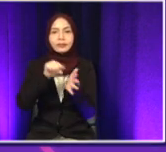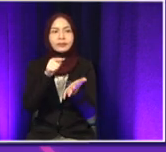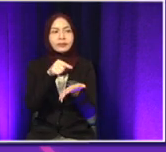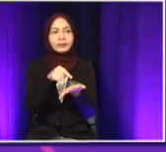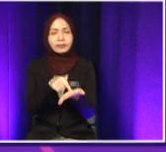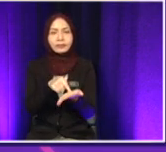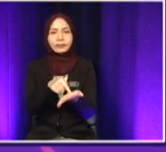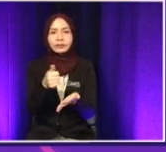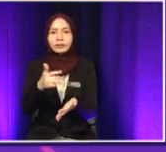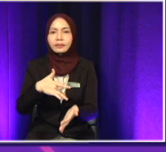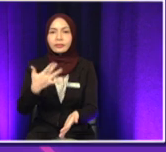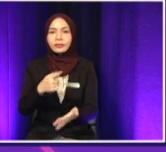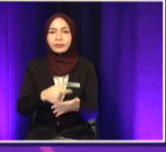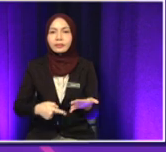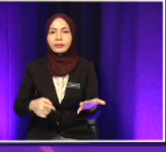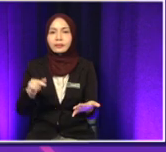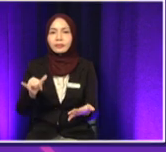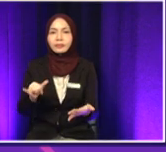pandangan pertama